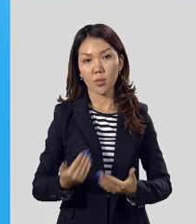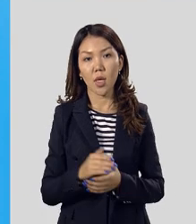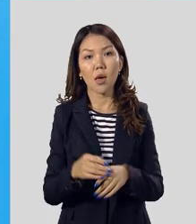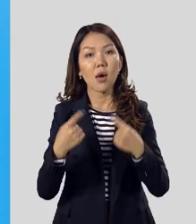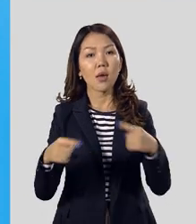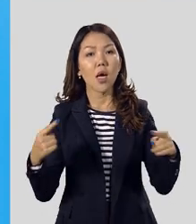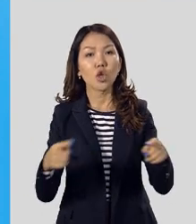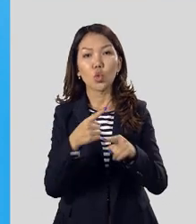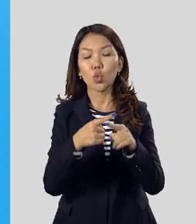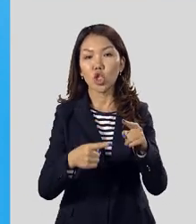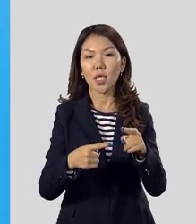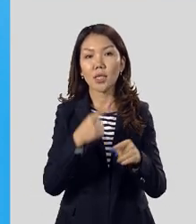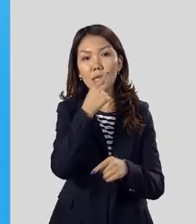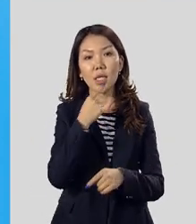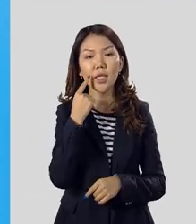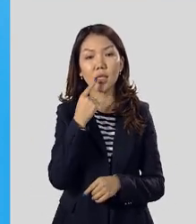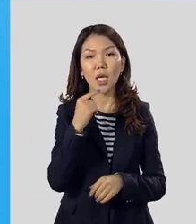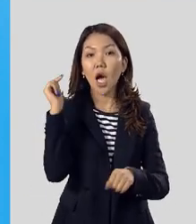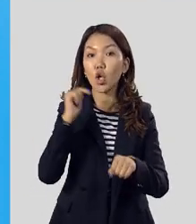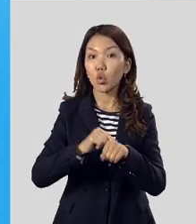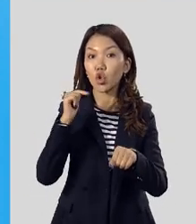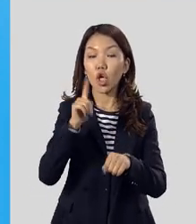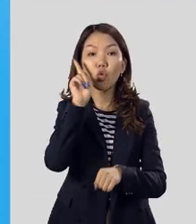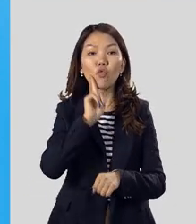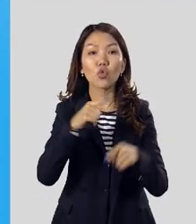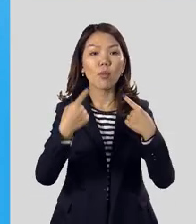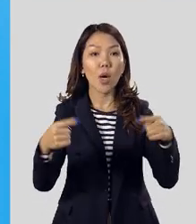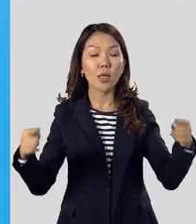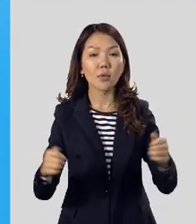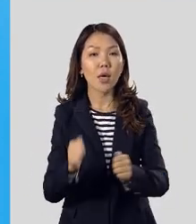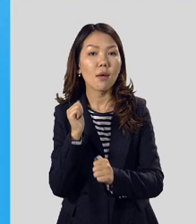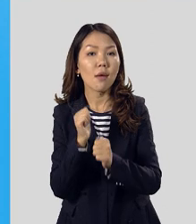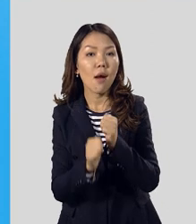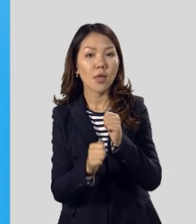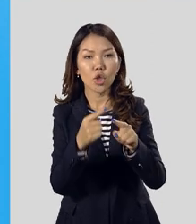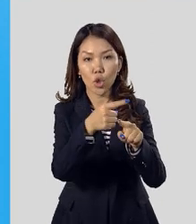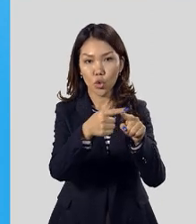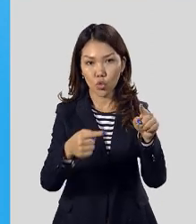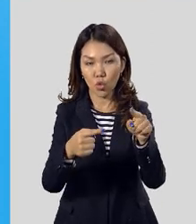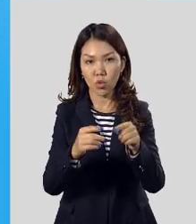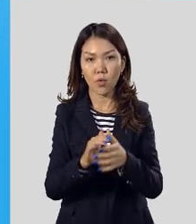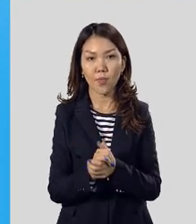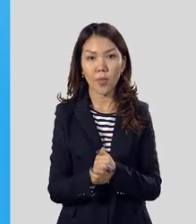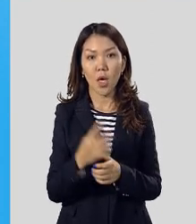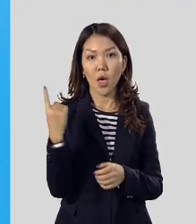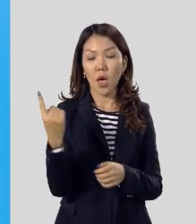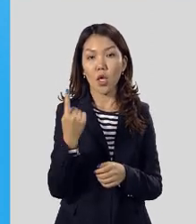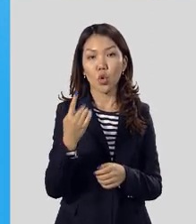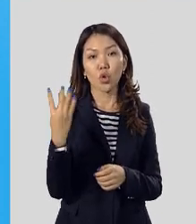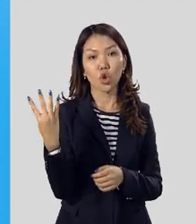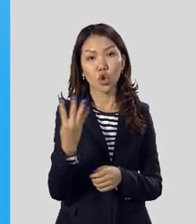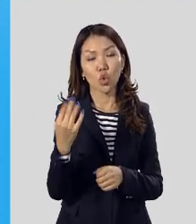Разные участки языка ощущают вкус по-разному. Каждая зона воспринимает одно из